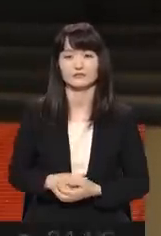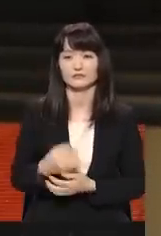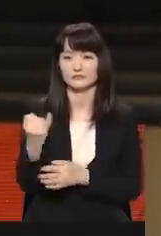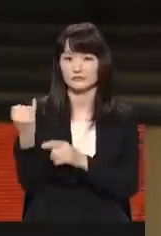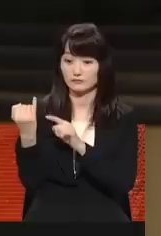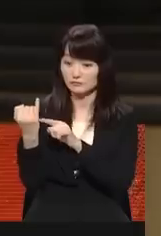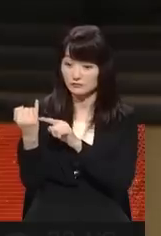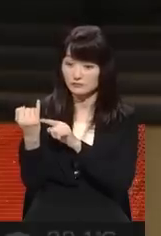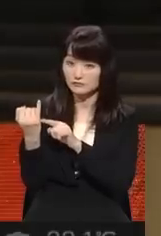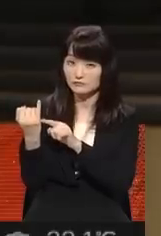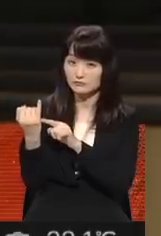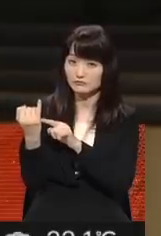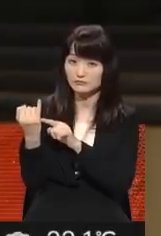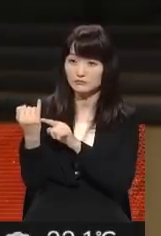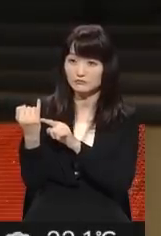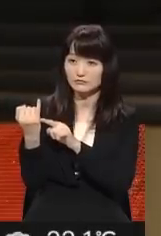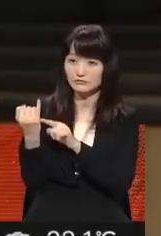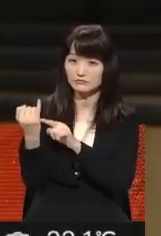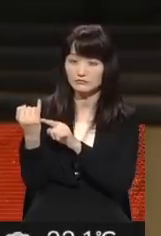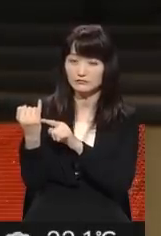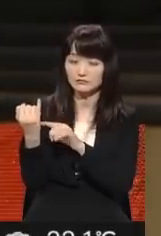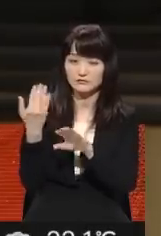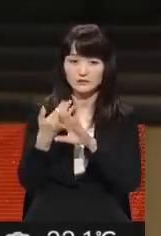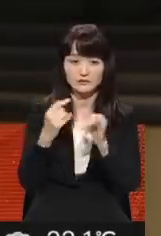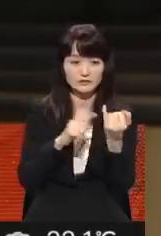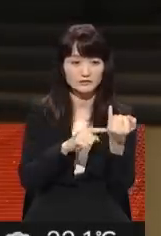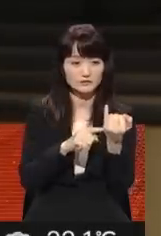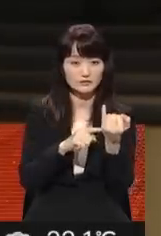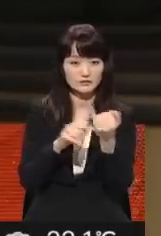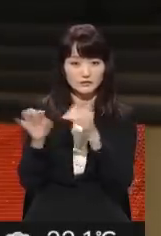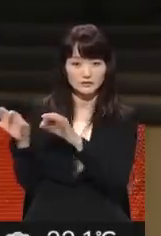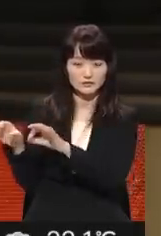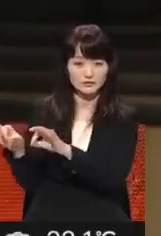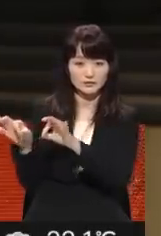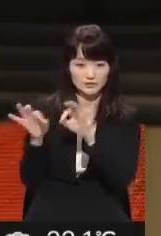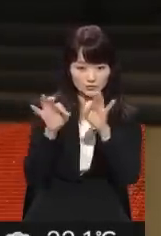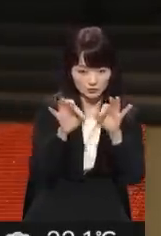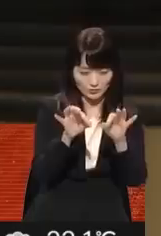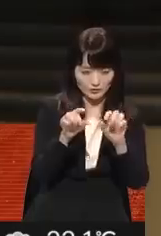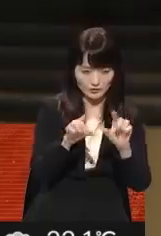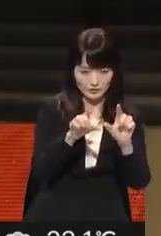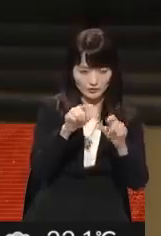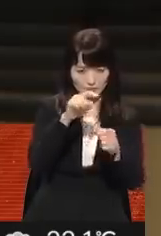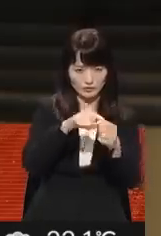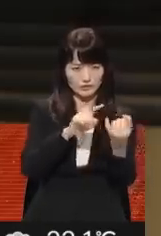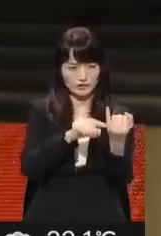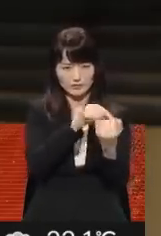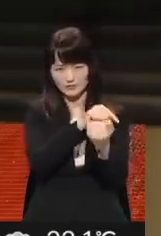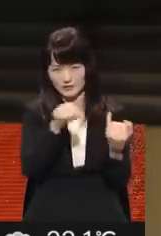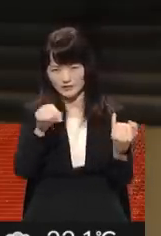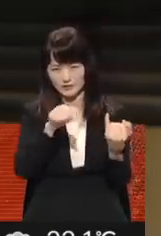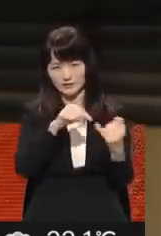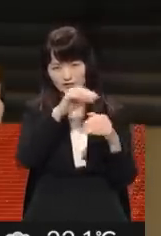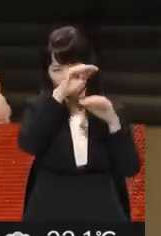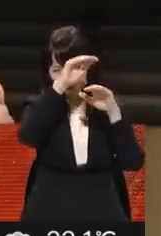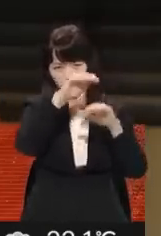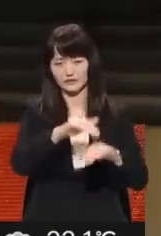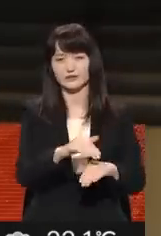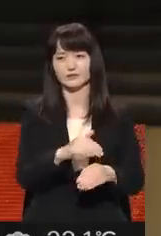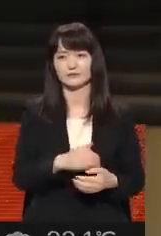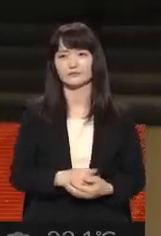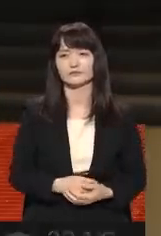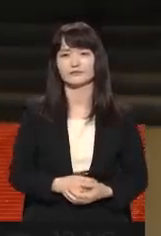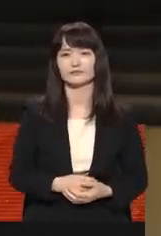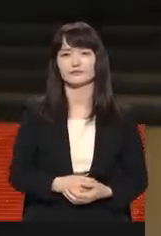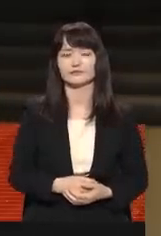여성이 그 사람의 삶을 살기 위해서 그 사람을 살해하고 뭐 그런 내용들이 담겨 있는 영화인데, 지금 소장님이 좀